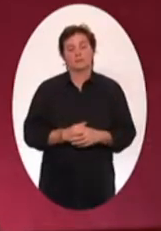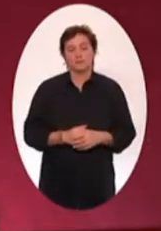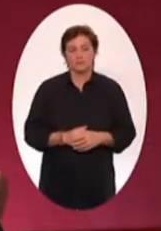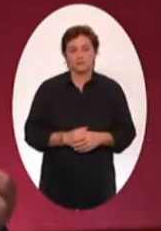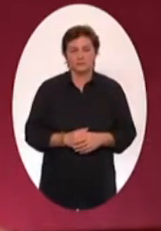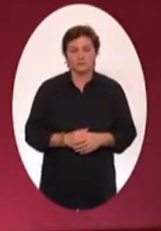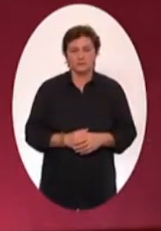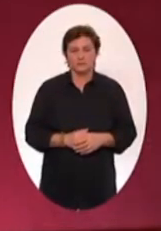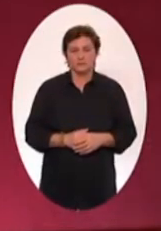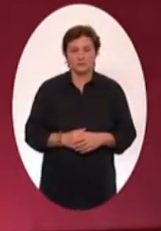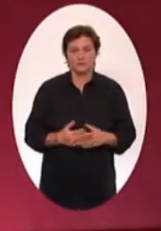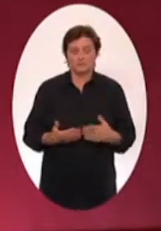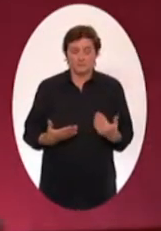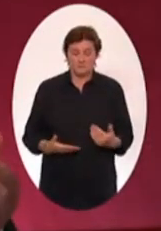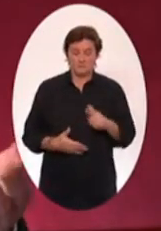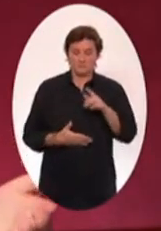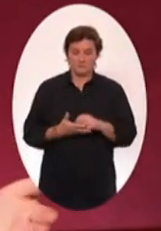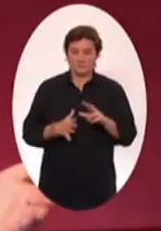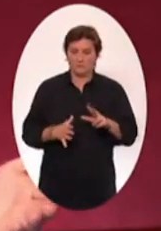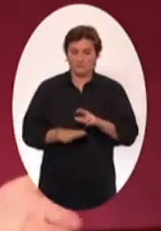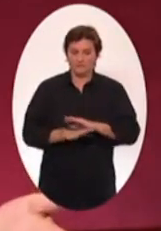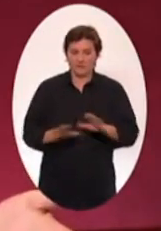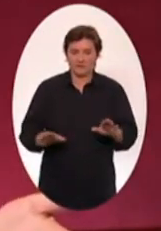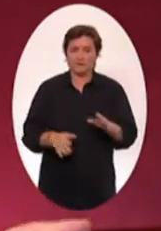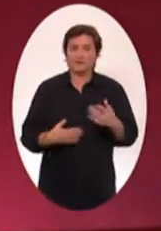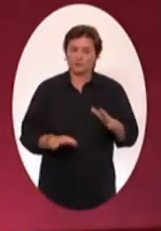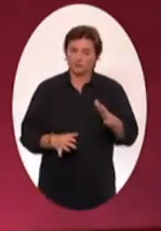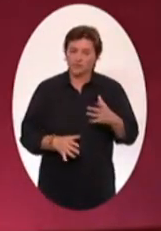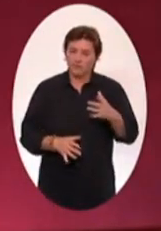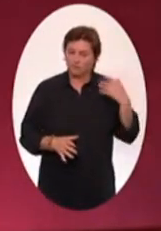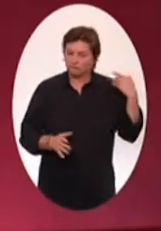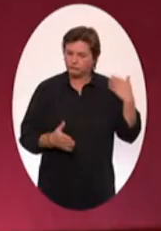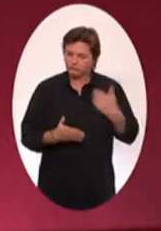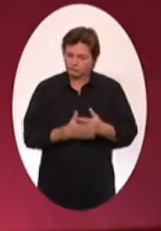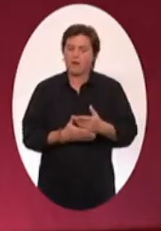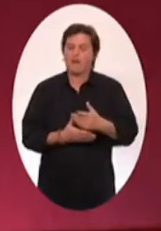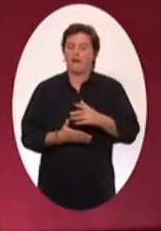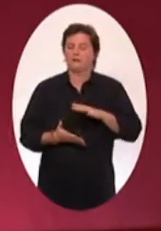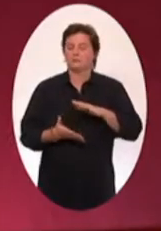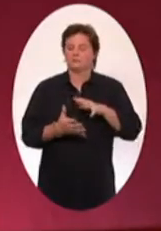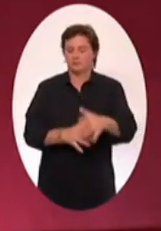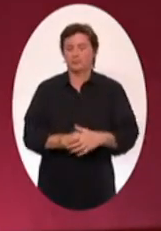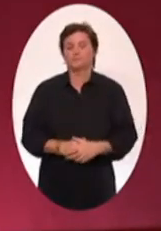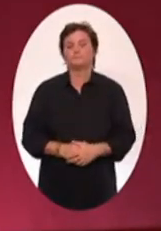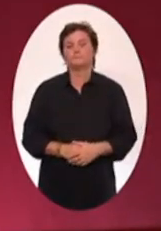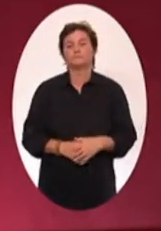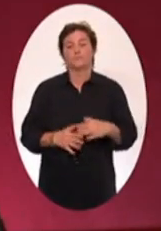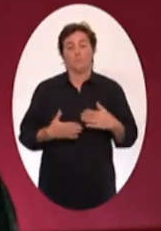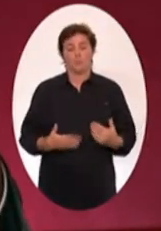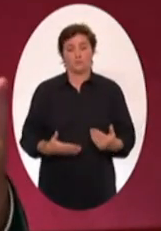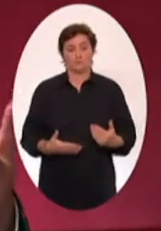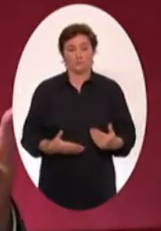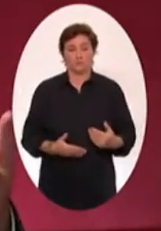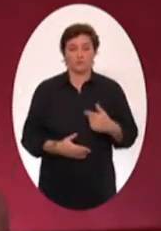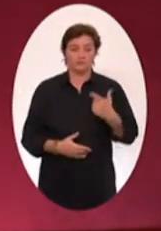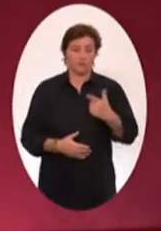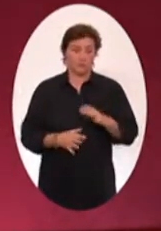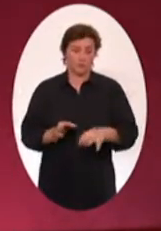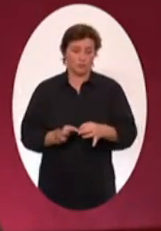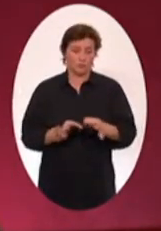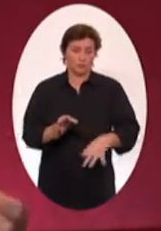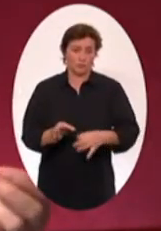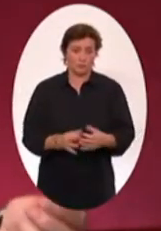À la vérité, nous ne sommes plus en 2008 parce que les leçons ont été tirées depuis 2008. Ans. Voilà. C'est-à-dire qu'aujourd'hui, vous avez deux tours.